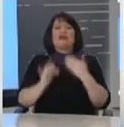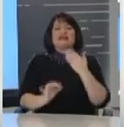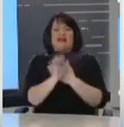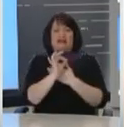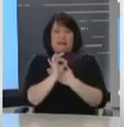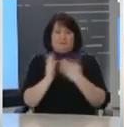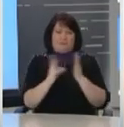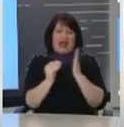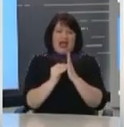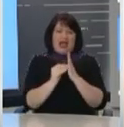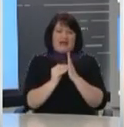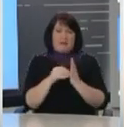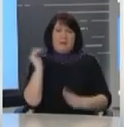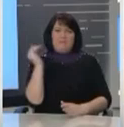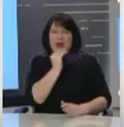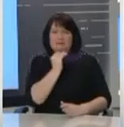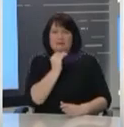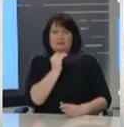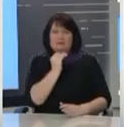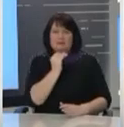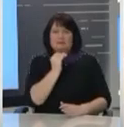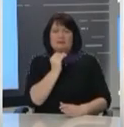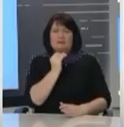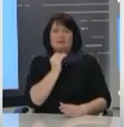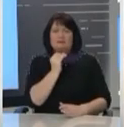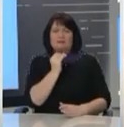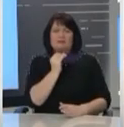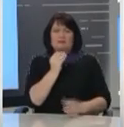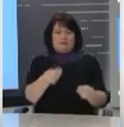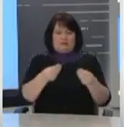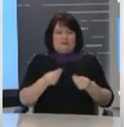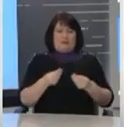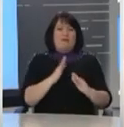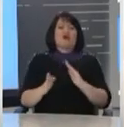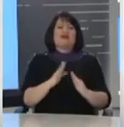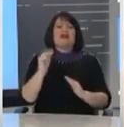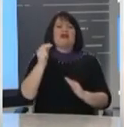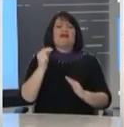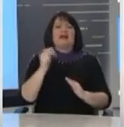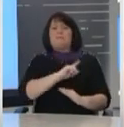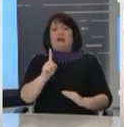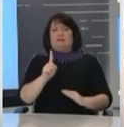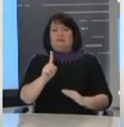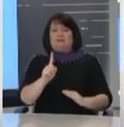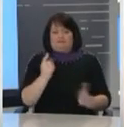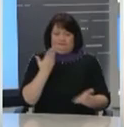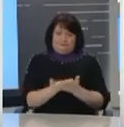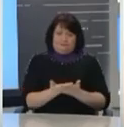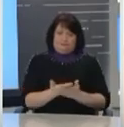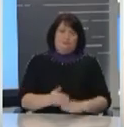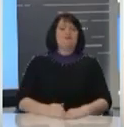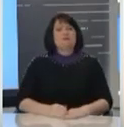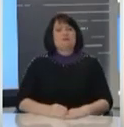Αυγής, έρχεται σε χρόνο μηδέν η αίτηση άρσης της ασυλίας του. Και έχουμε